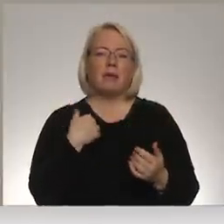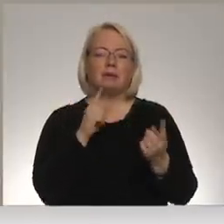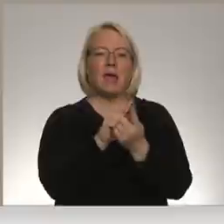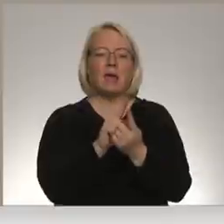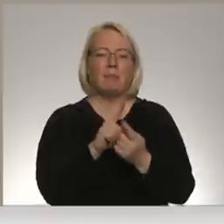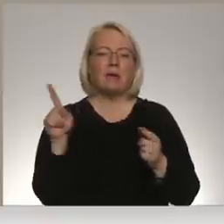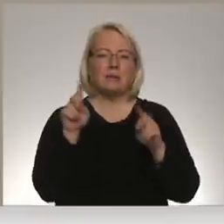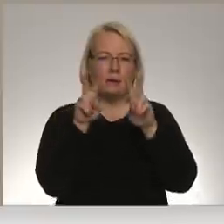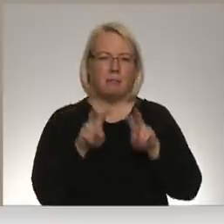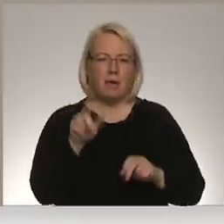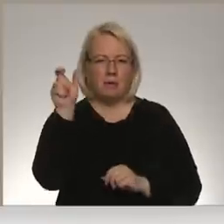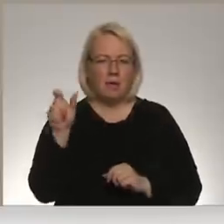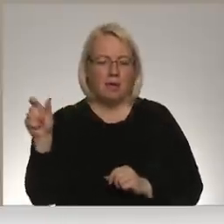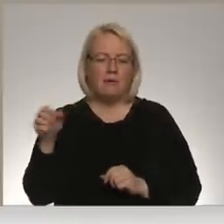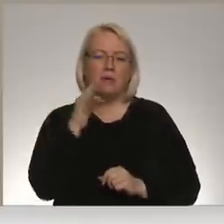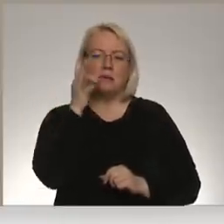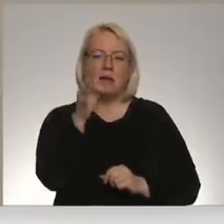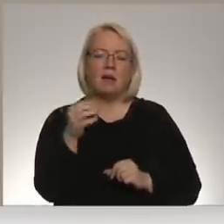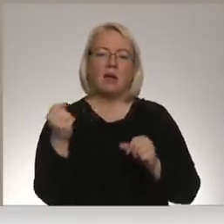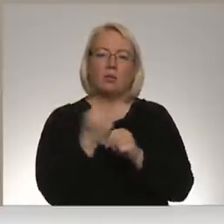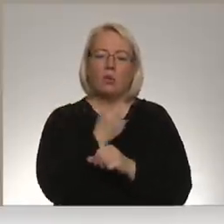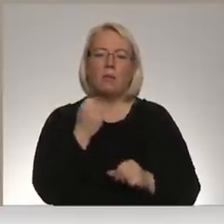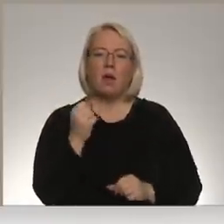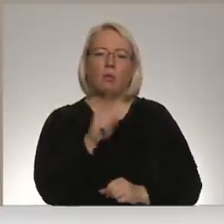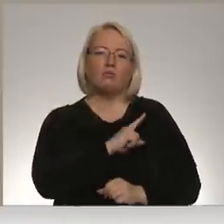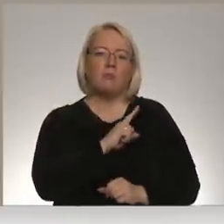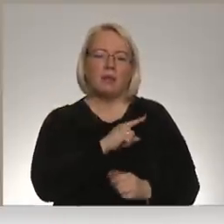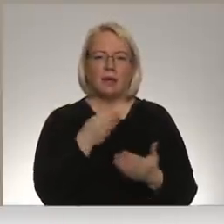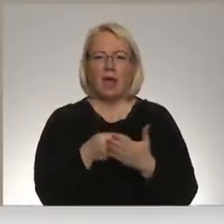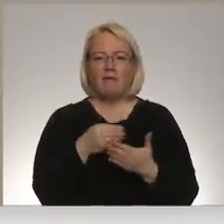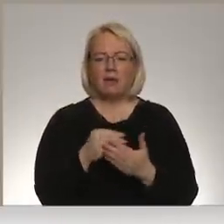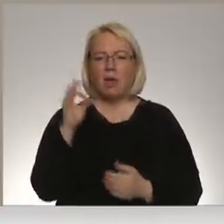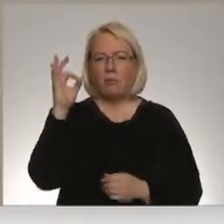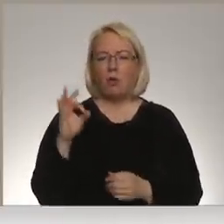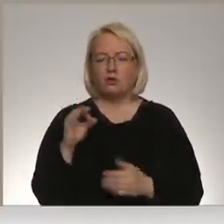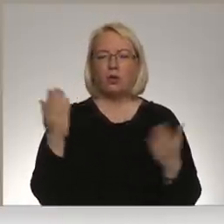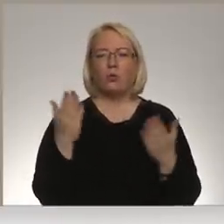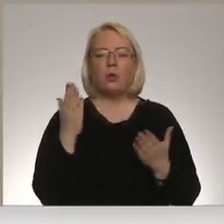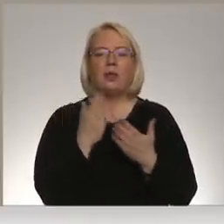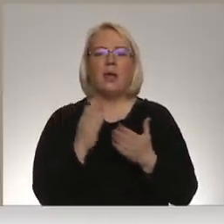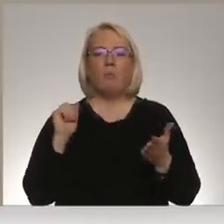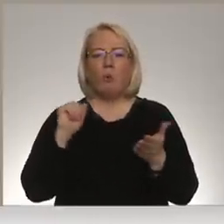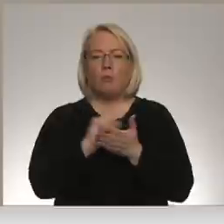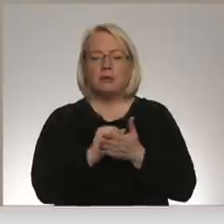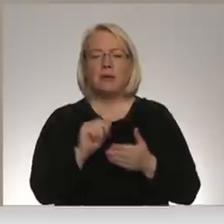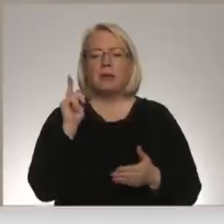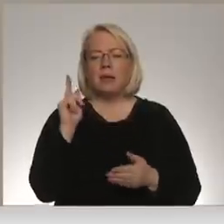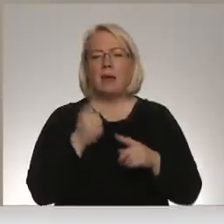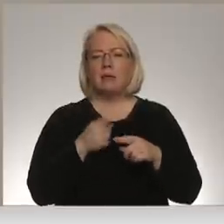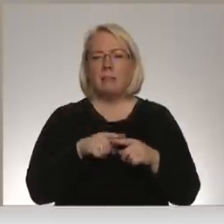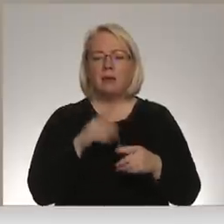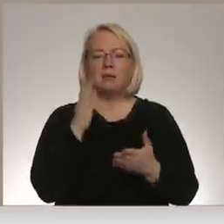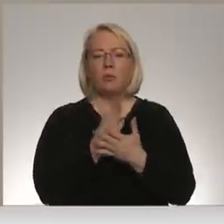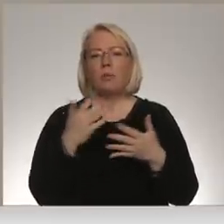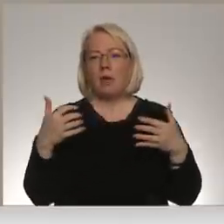sociologiem, viņi ir teikuši, ka tomēr ir ļoti uzmanīgi jāvērtē tie procenti, kas tiek publicēti, tā iemesla dēļ, ka, protams, notiek